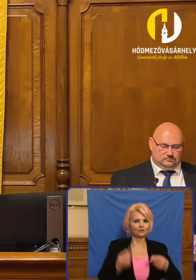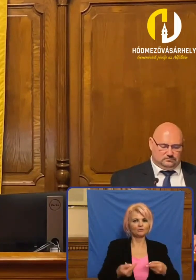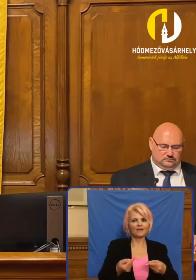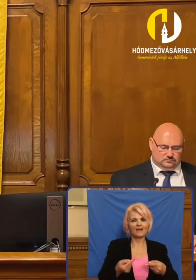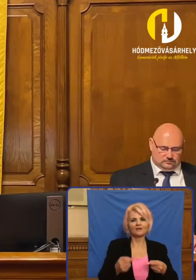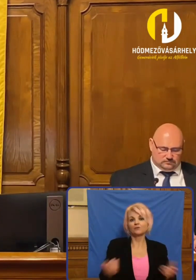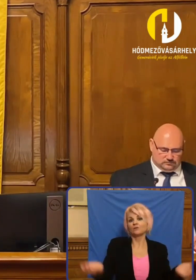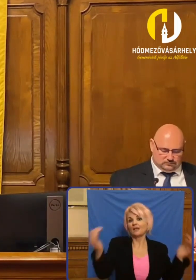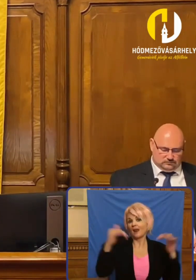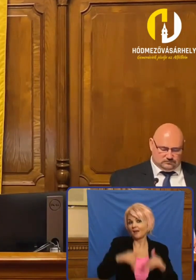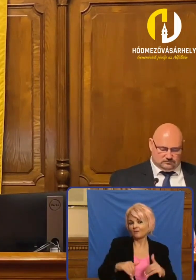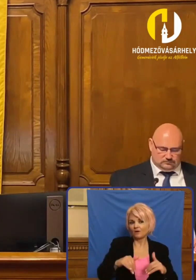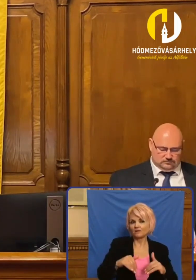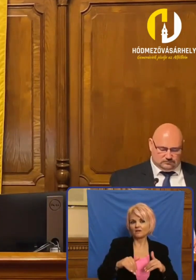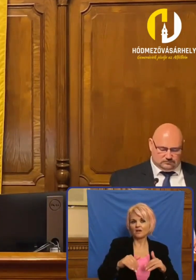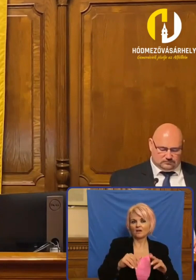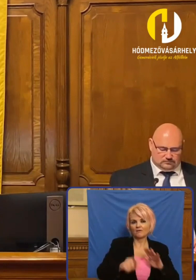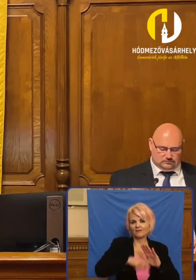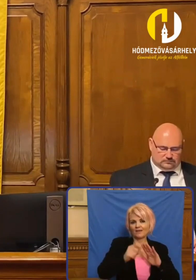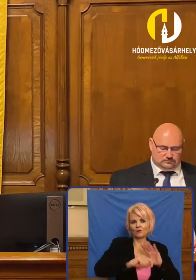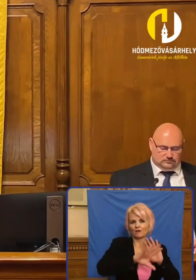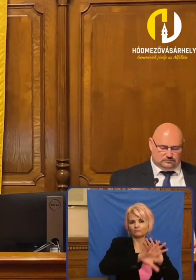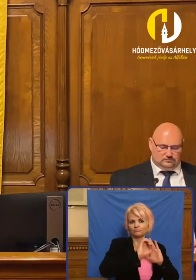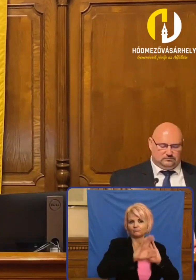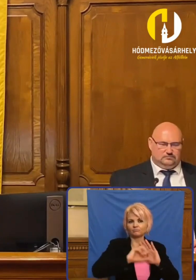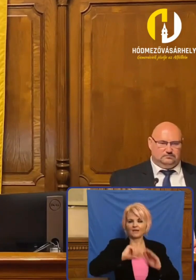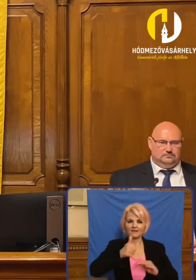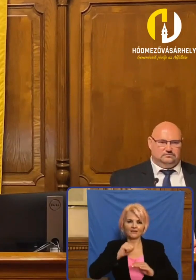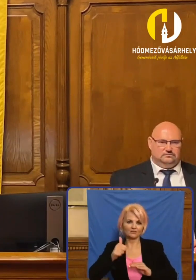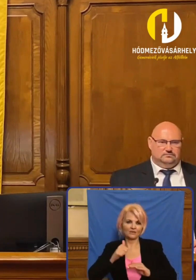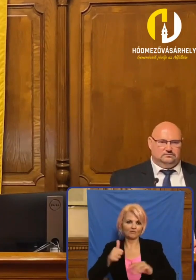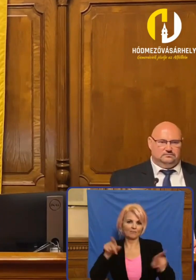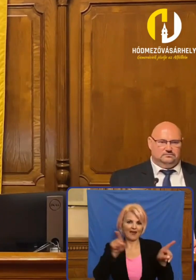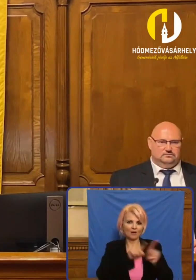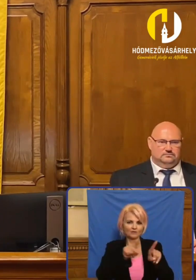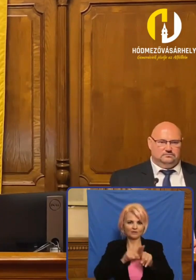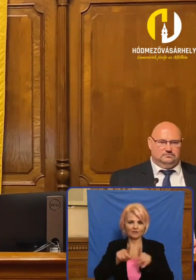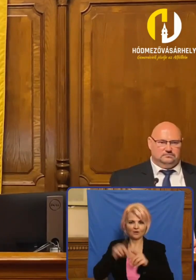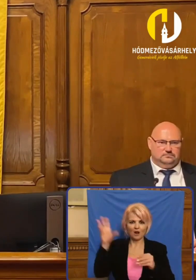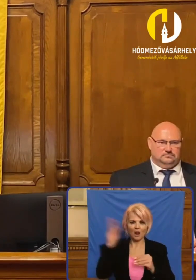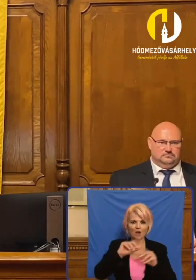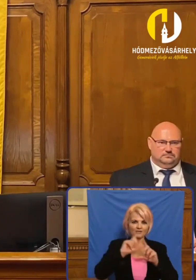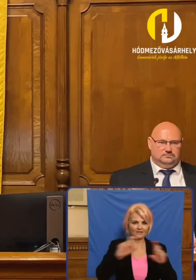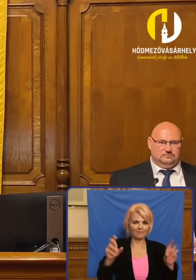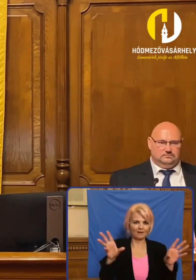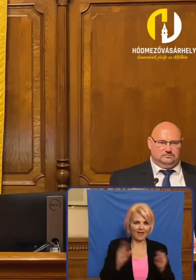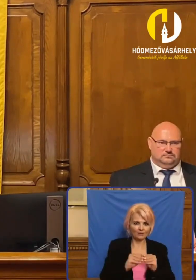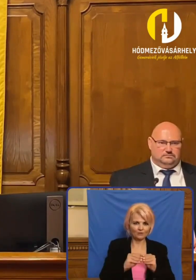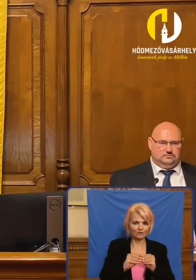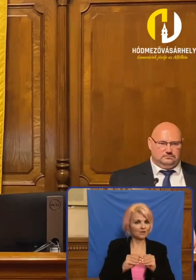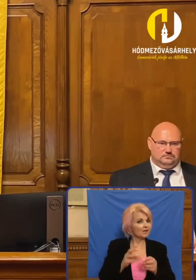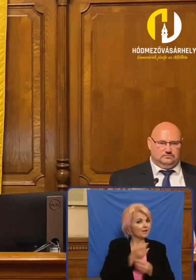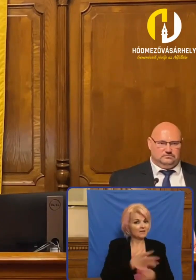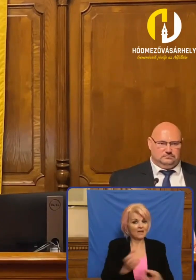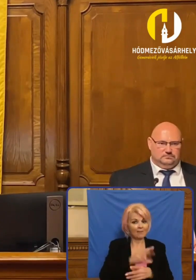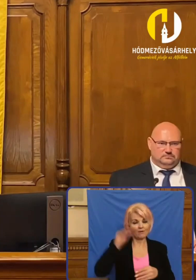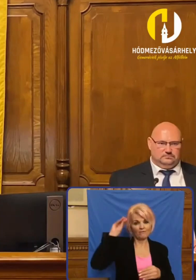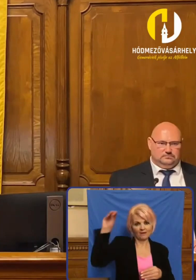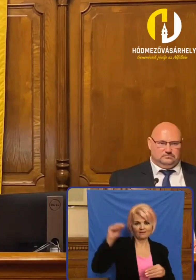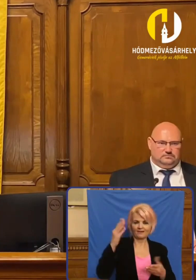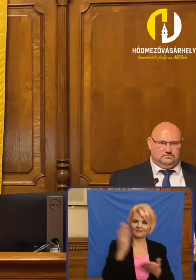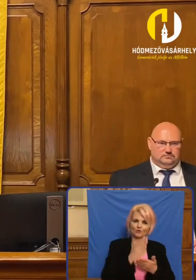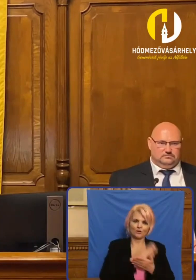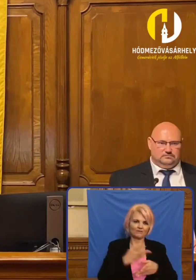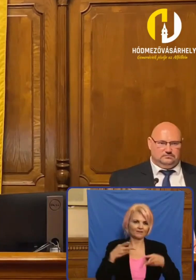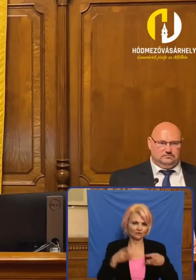élő videóból kifotózva egyesével beazonosították a lakcímükkel együtt. És hiába tettek feljelentést, mert ez súlyos